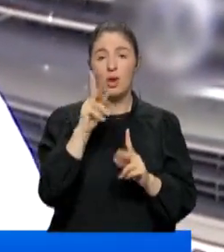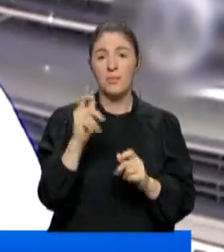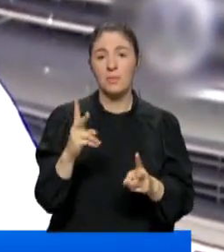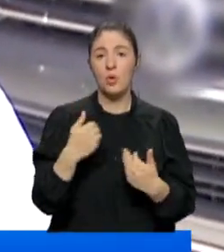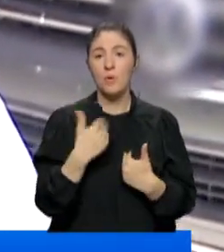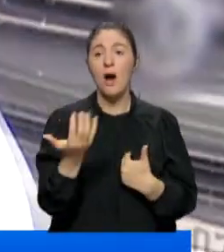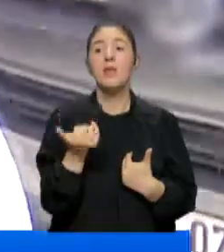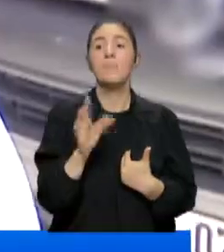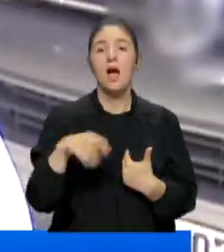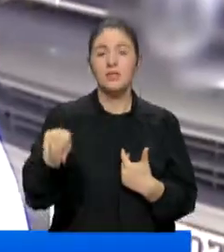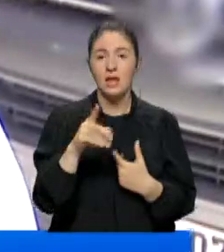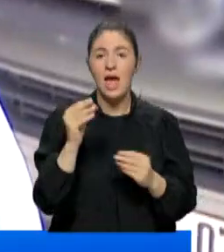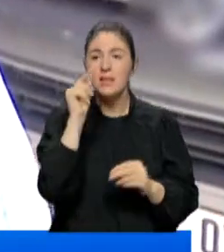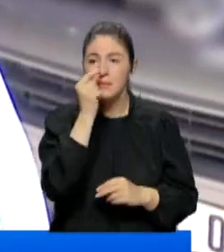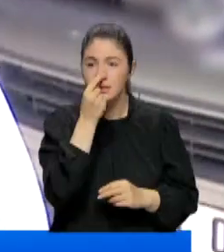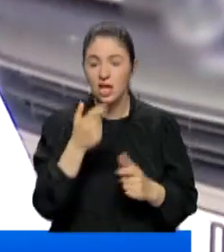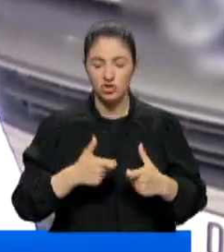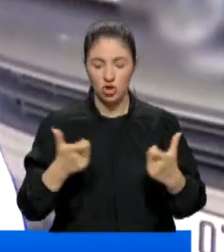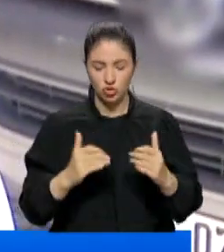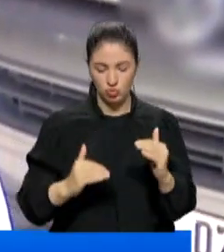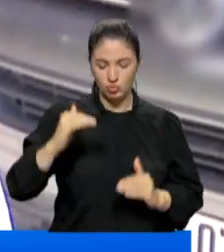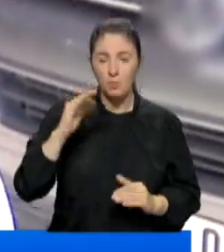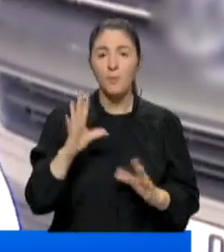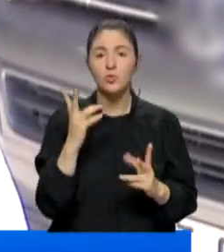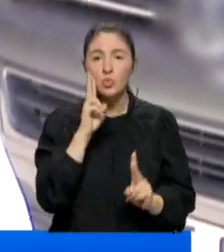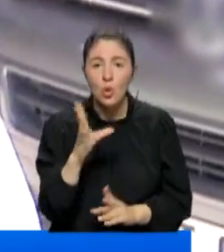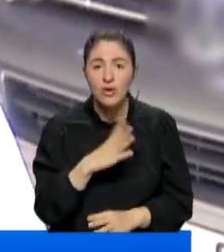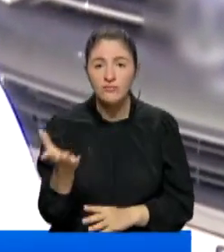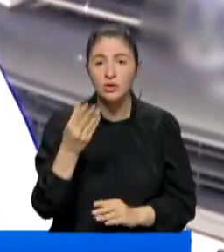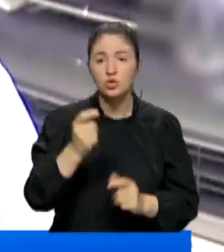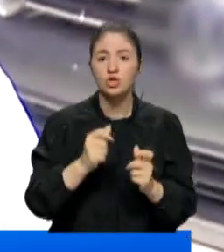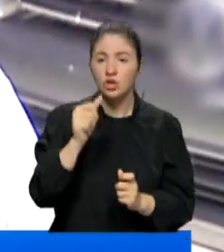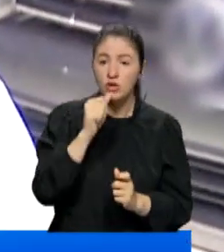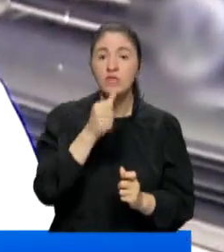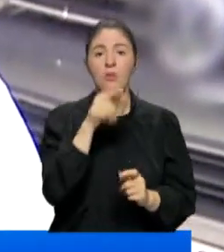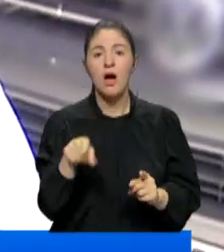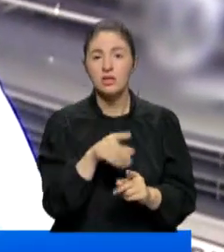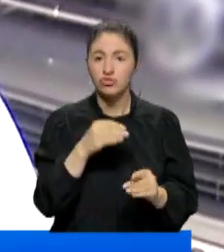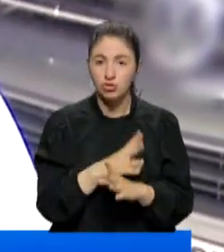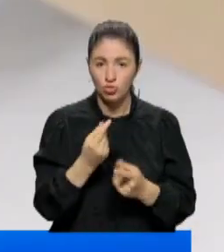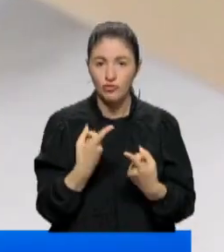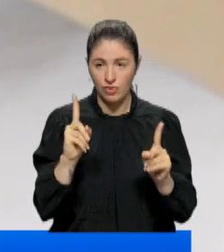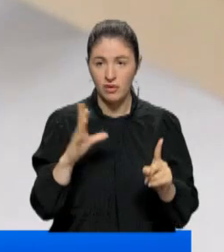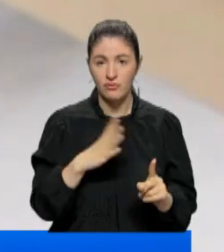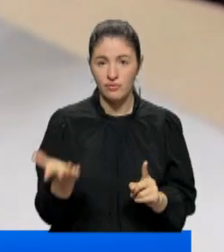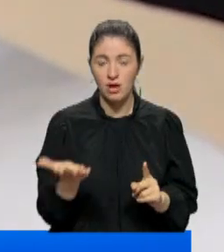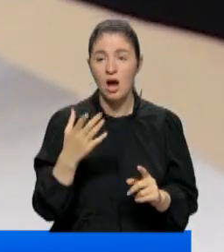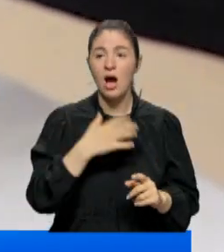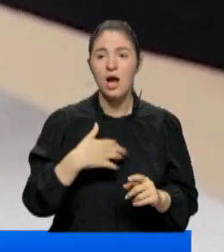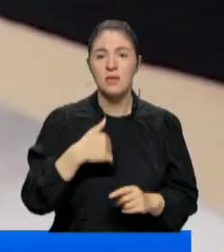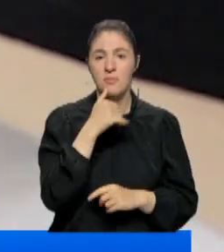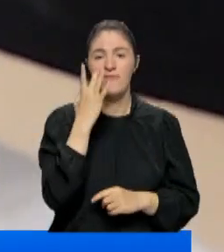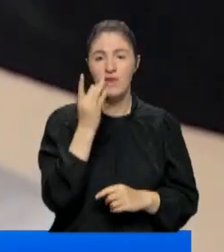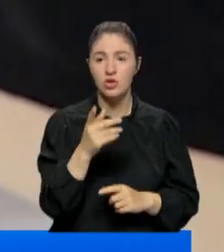görebiliyorum alamayanları. En basit gelişim bozukluğu gösteriyor. Yani süt içen çocukla içmeyen çocuk arasında gerçekten çok fark. Anne babalar